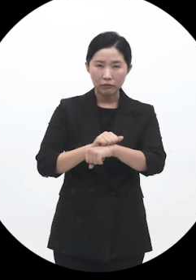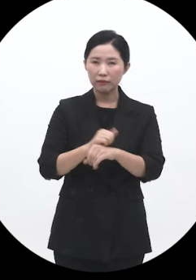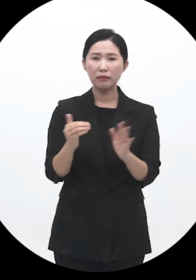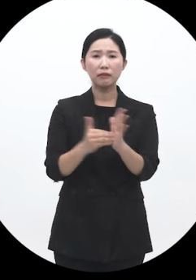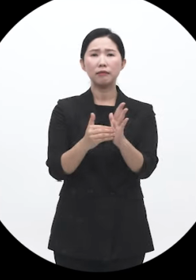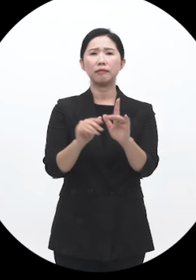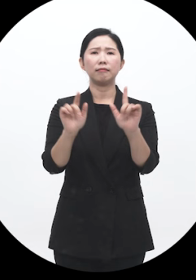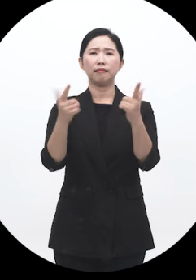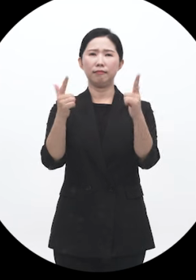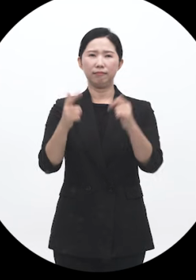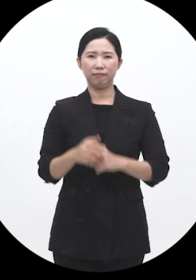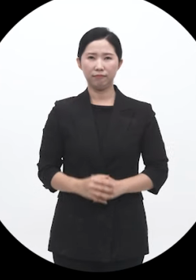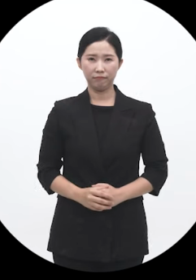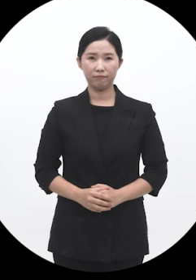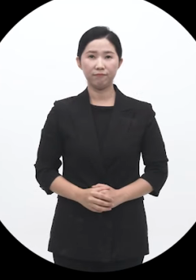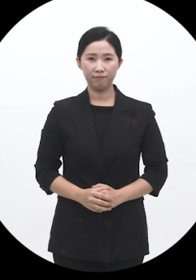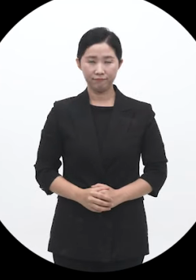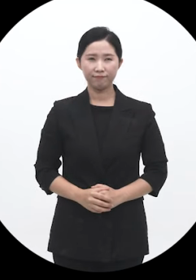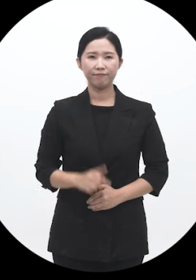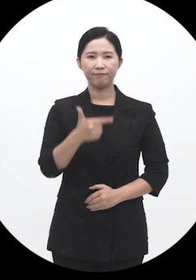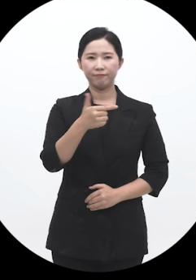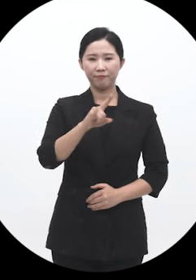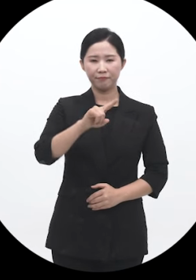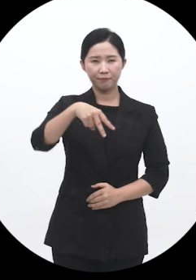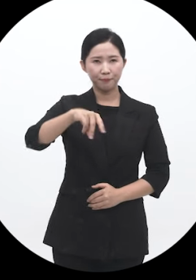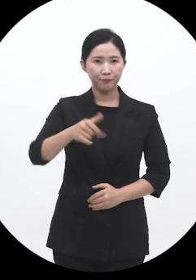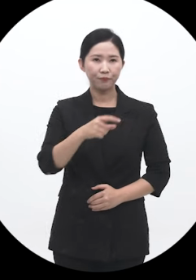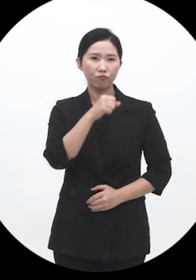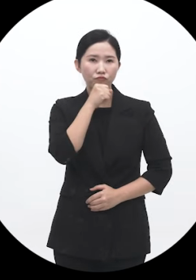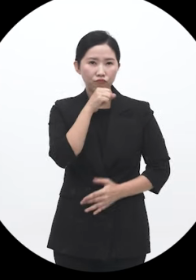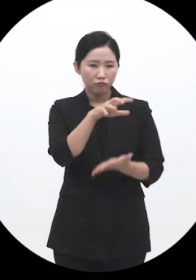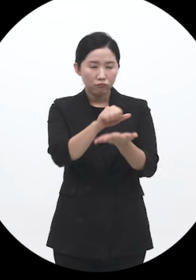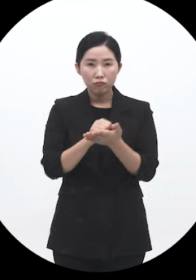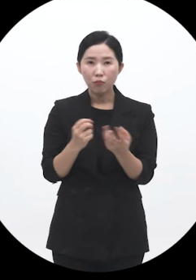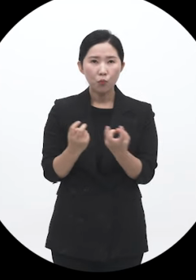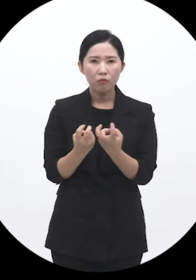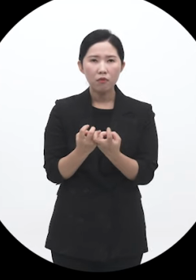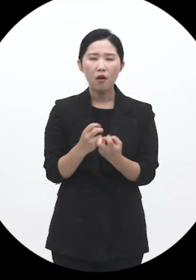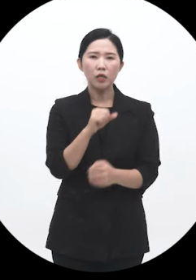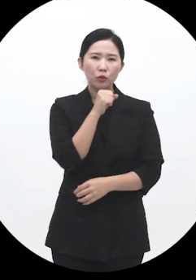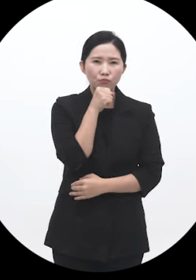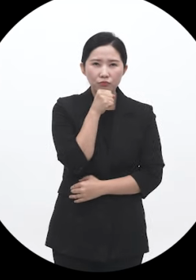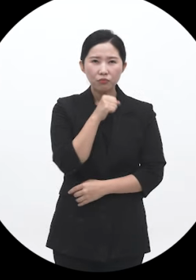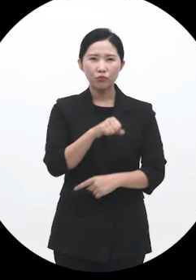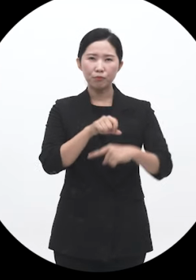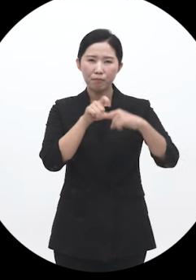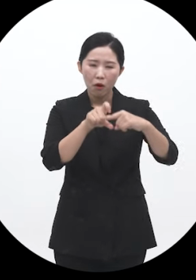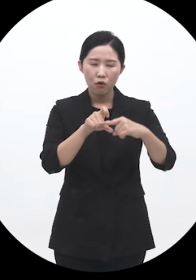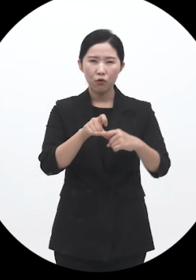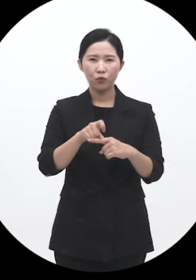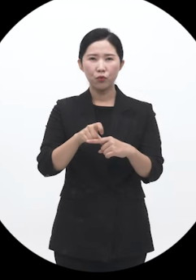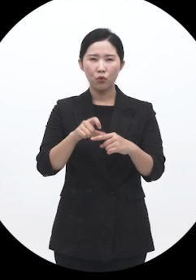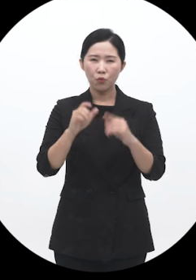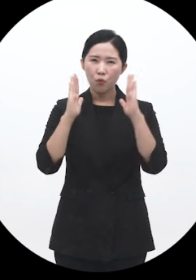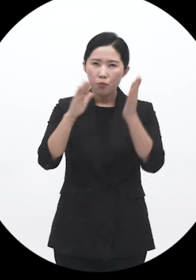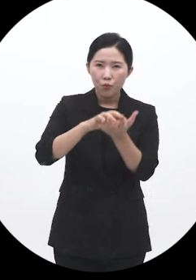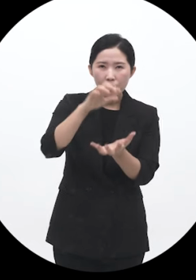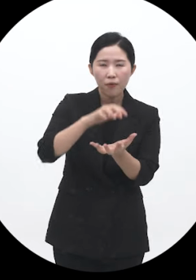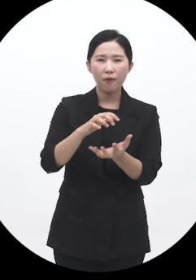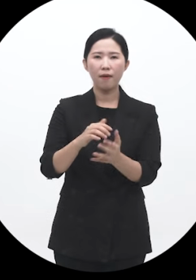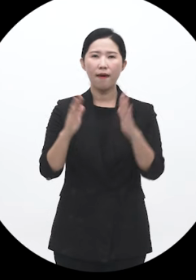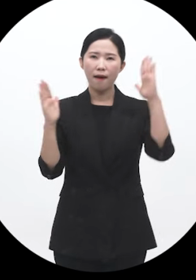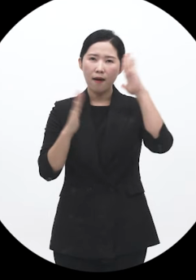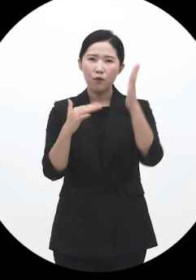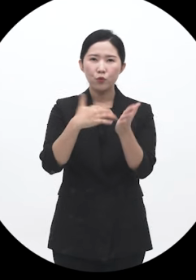평가하지는 않습니다. 내신 등급을 볼 때도 원점수, 평균, 표준 편차, 이수